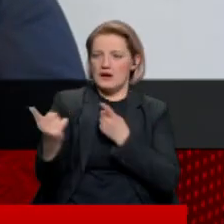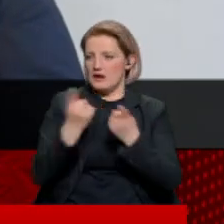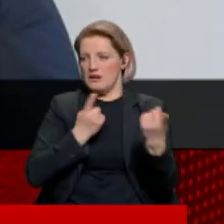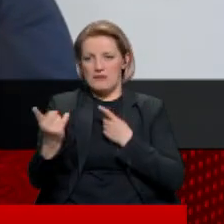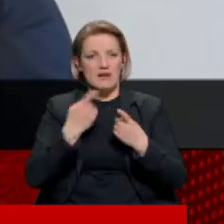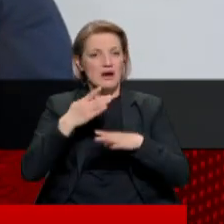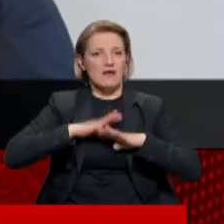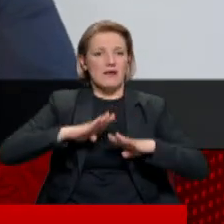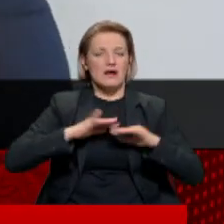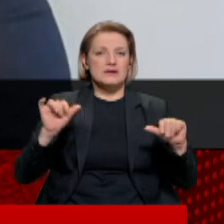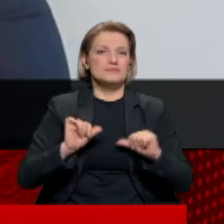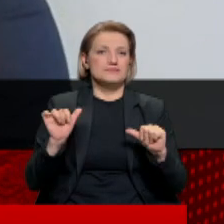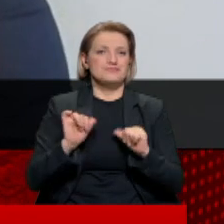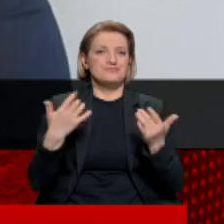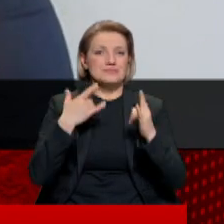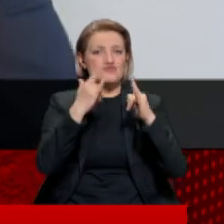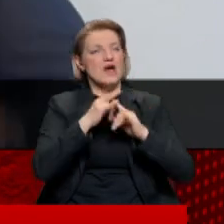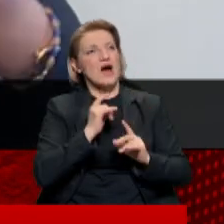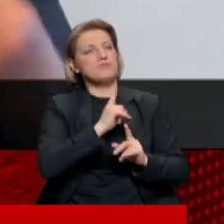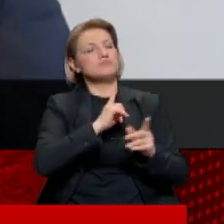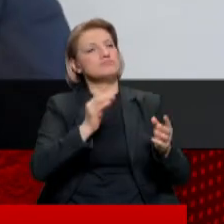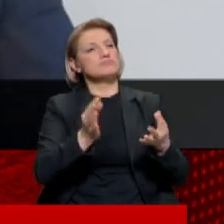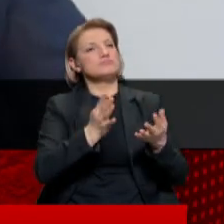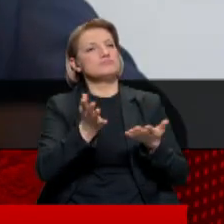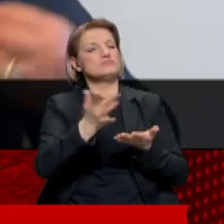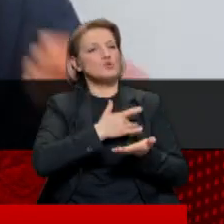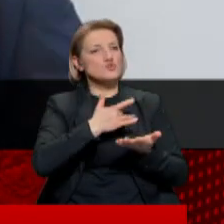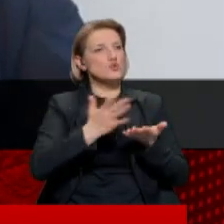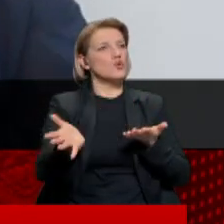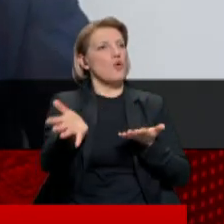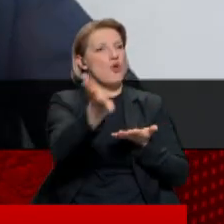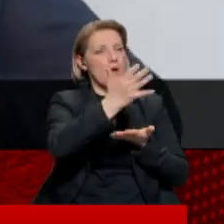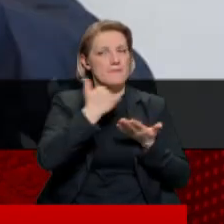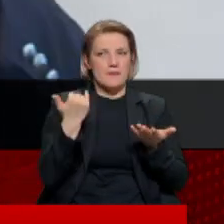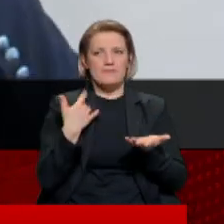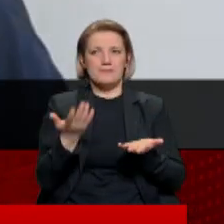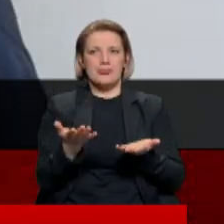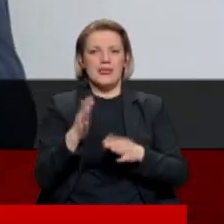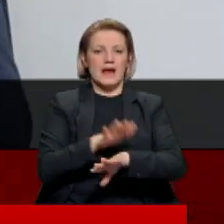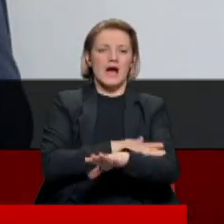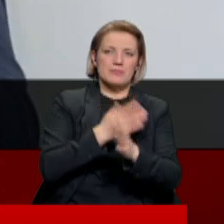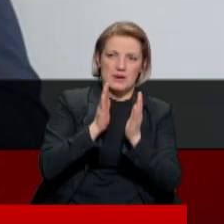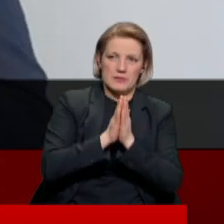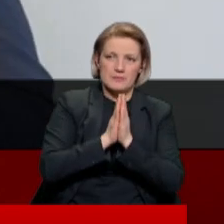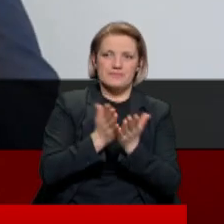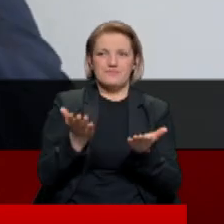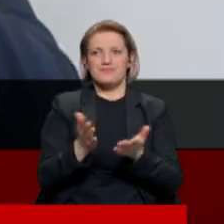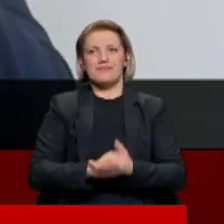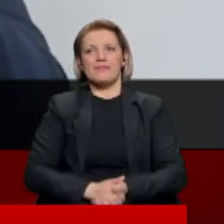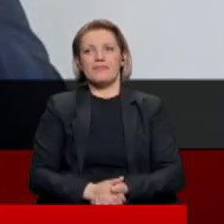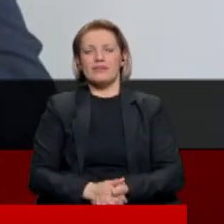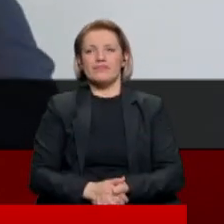Dayanamıyoruz. Çadır getirtiyoruz. El koyuyorlar. Bu sefer ben kaymakamdan yalvarıyorum. İşte olabilen